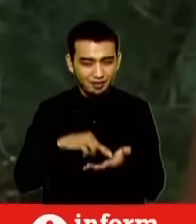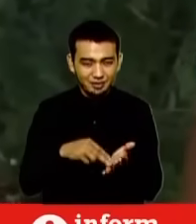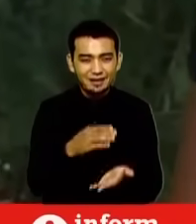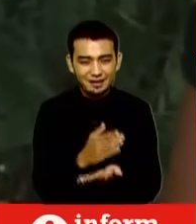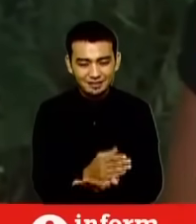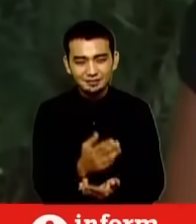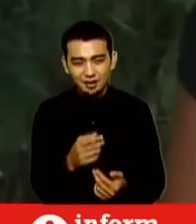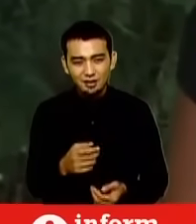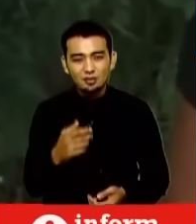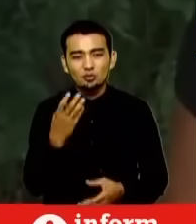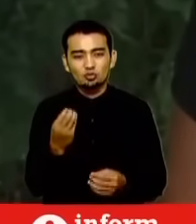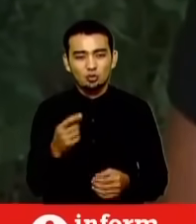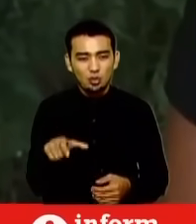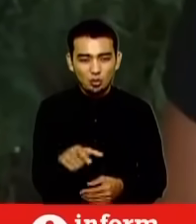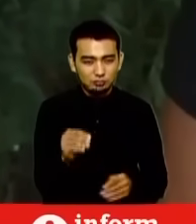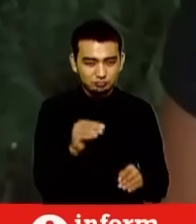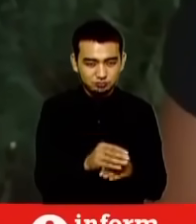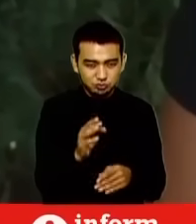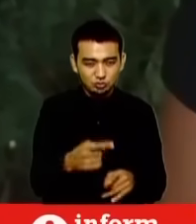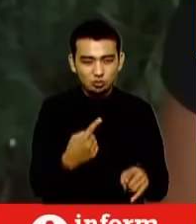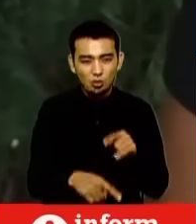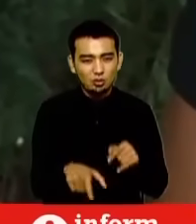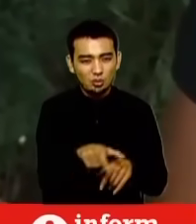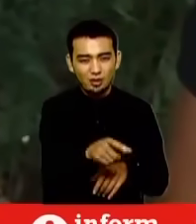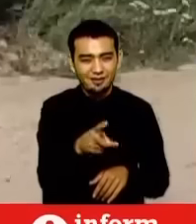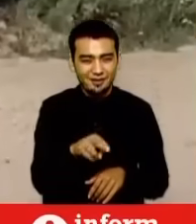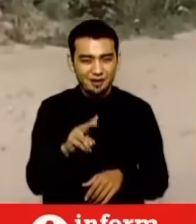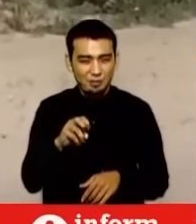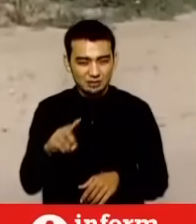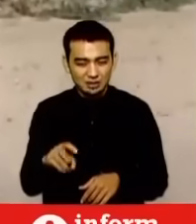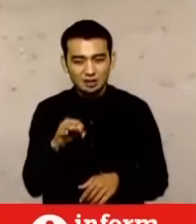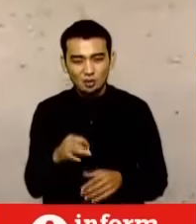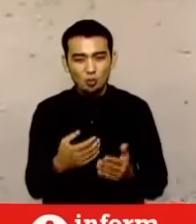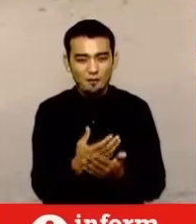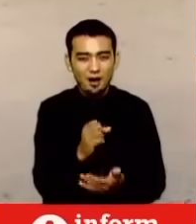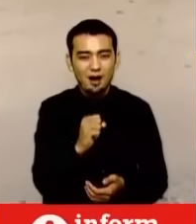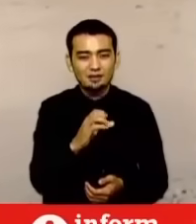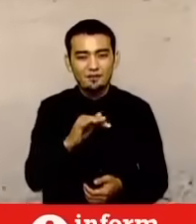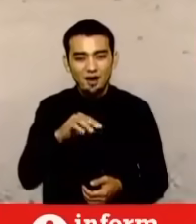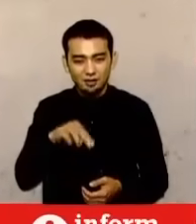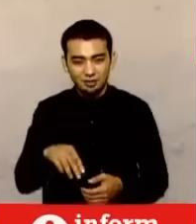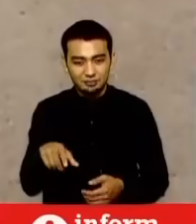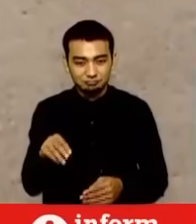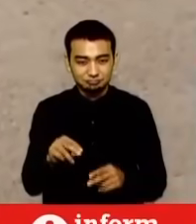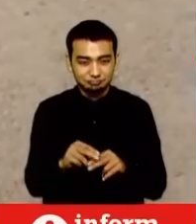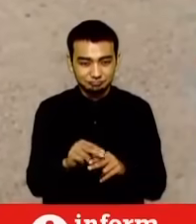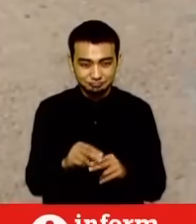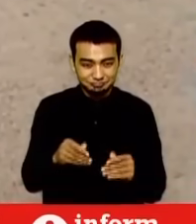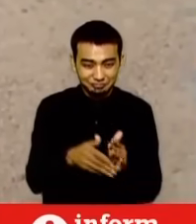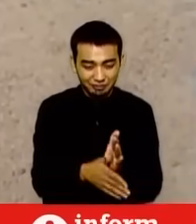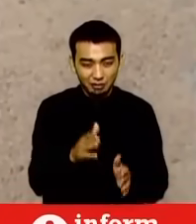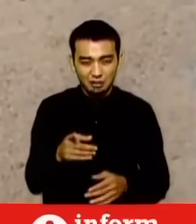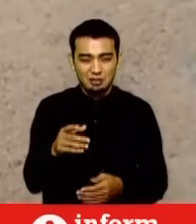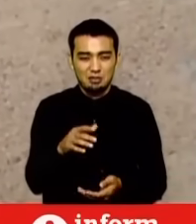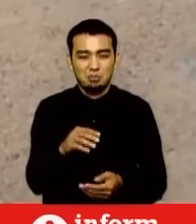альтернативті жолды қосамыз. План бар оған қосуға. Жаңа асфальт салсаң да осы большой груздар асфальтты бітіп шығарады. Жолымызға